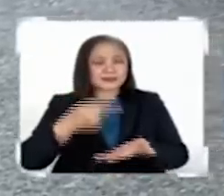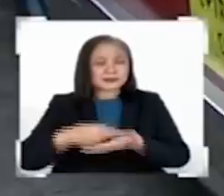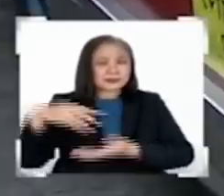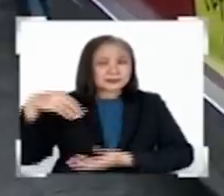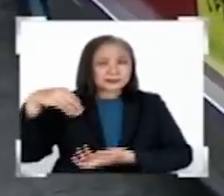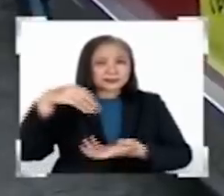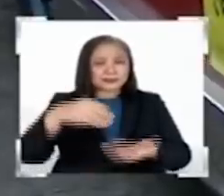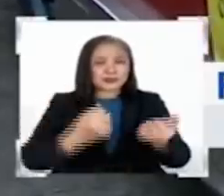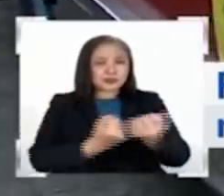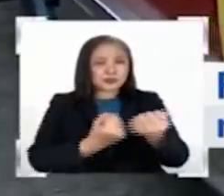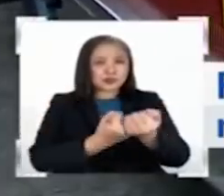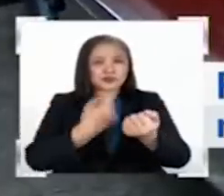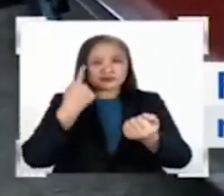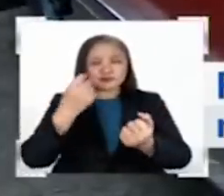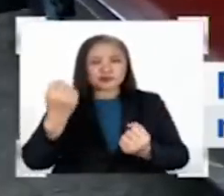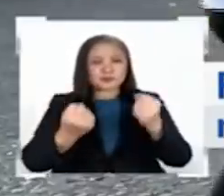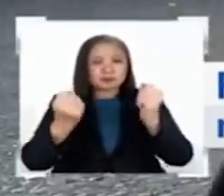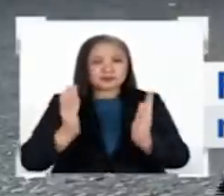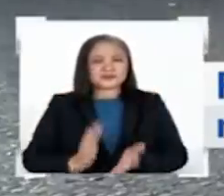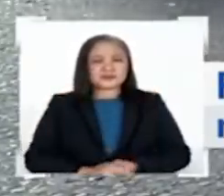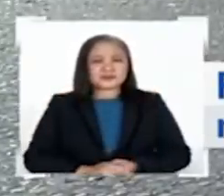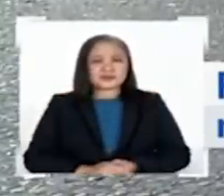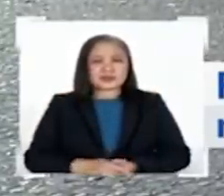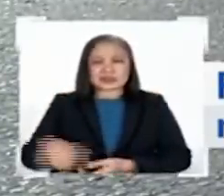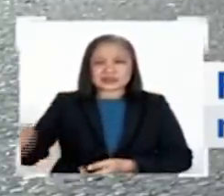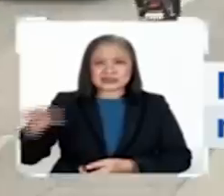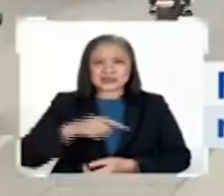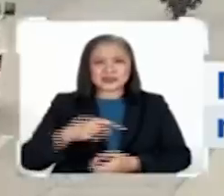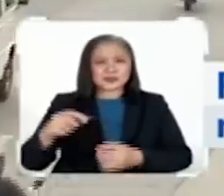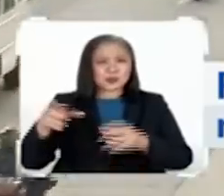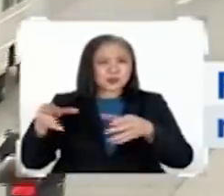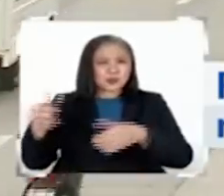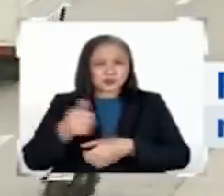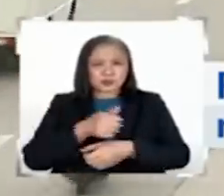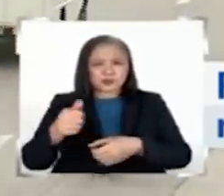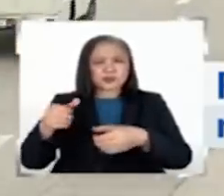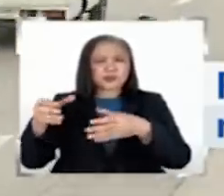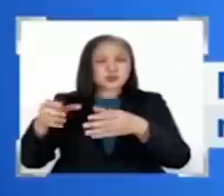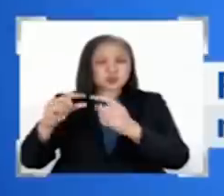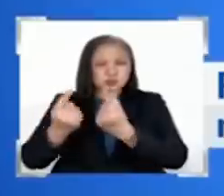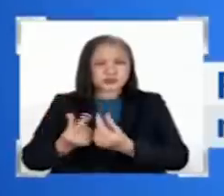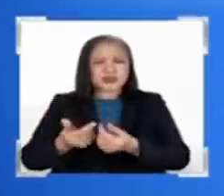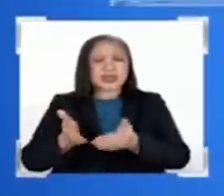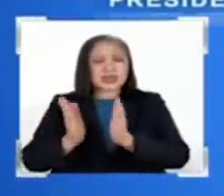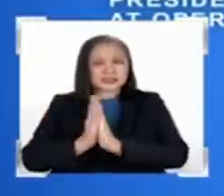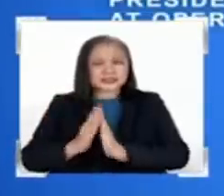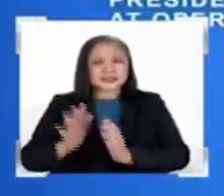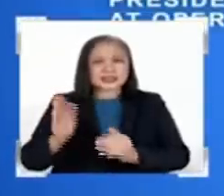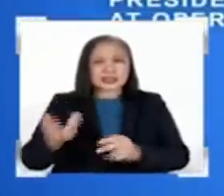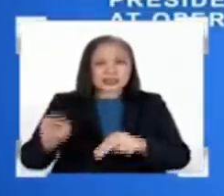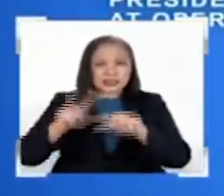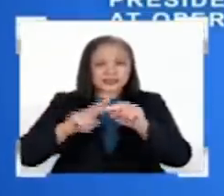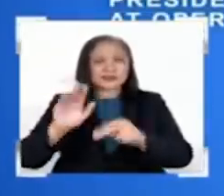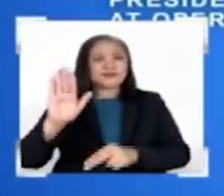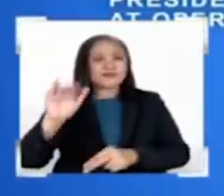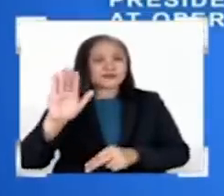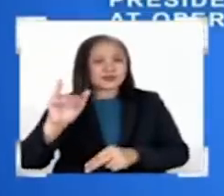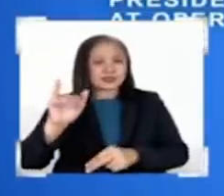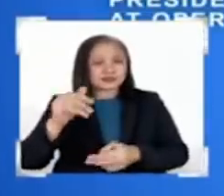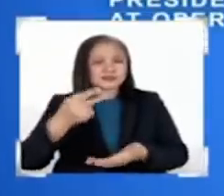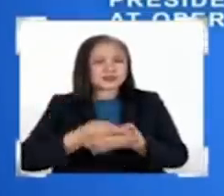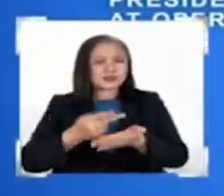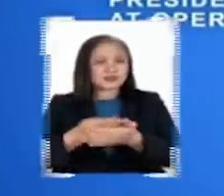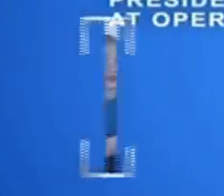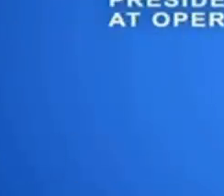mga tsuper, humirit na ang ilang transport group ng taas pasahing hanggang 15 pesos. Ang dapat namin puntahan